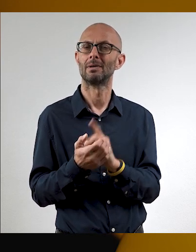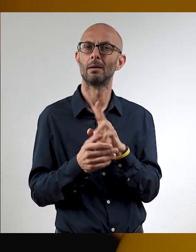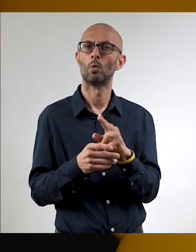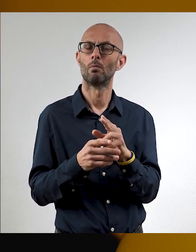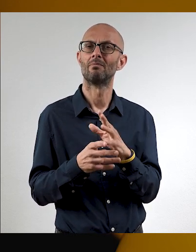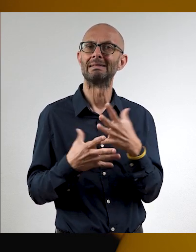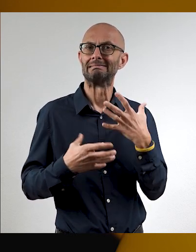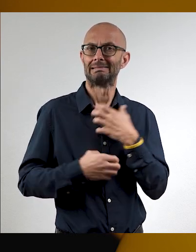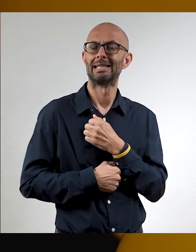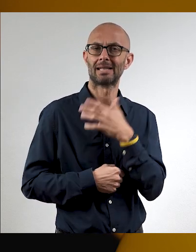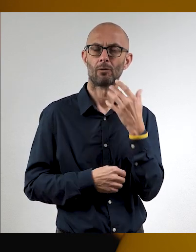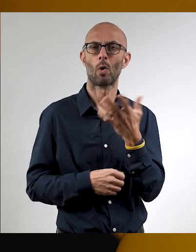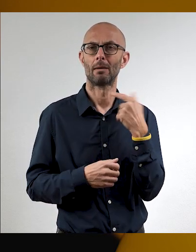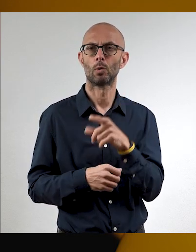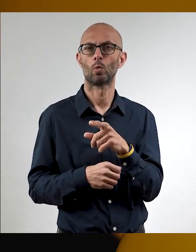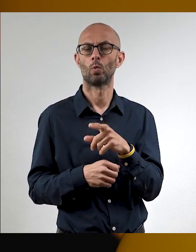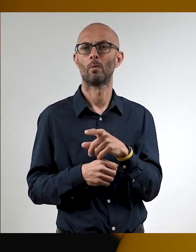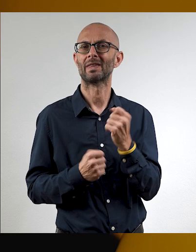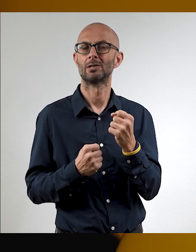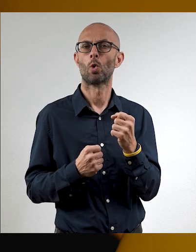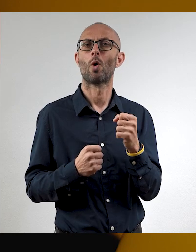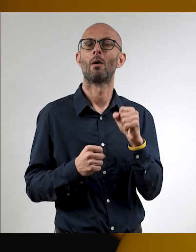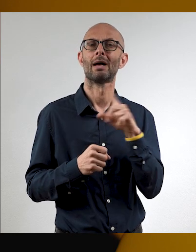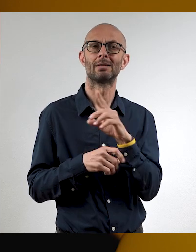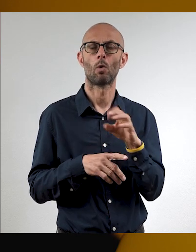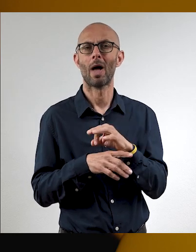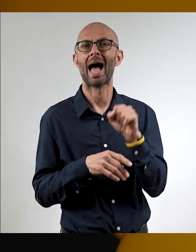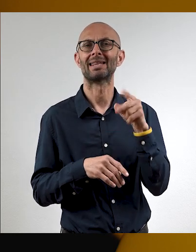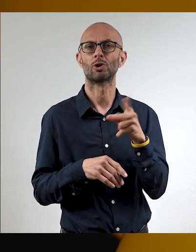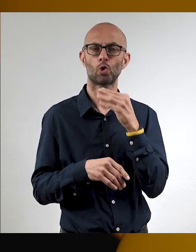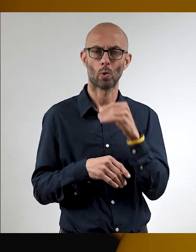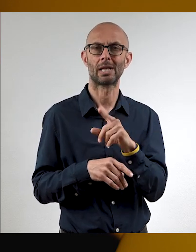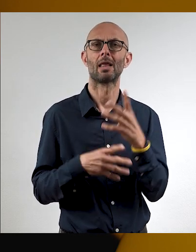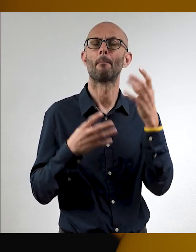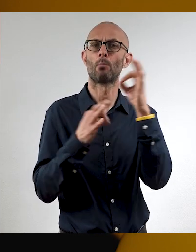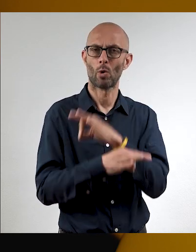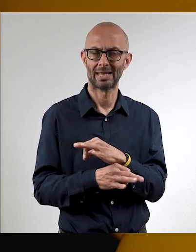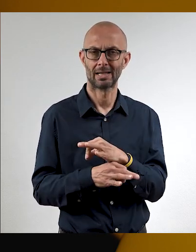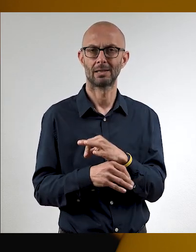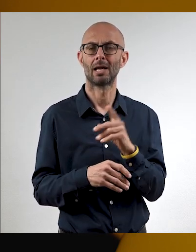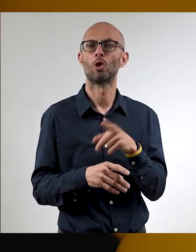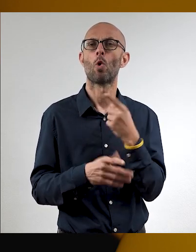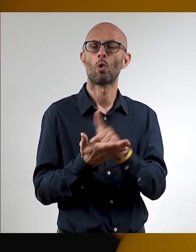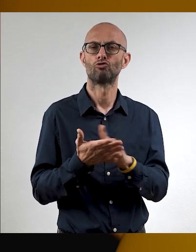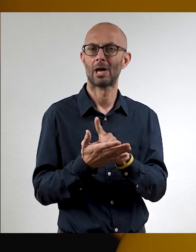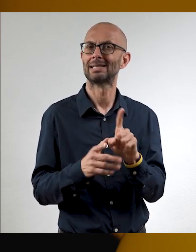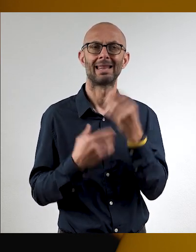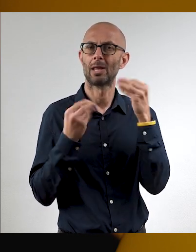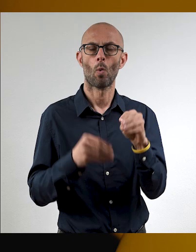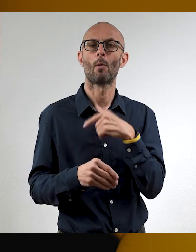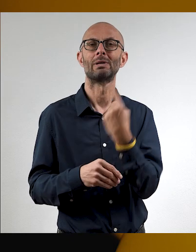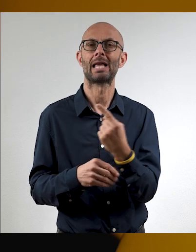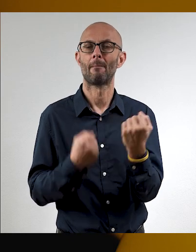kar veliko stiske, bil je zelo anksiozen, potrt, dolg časa se ni upal